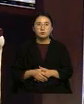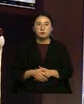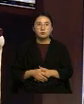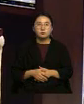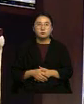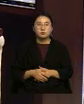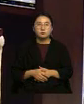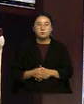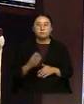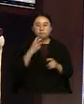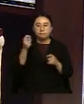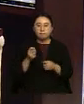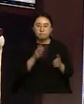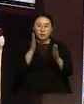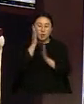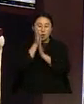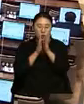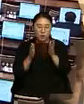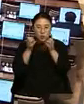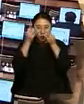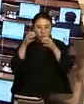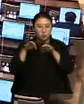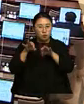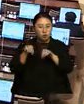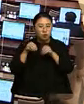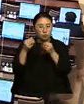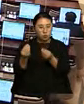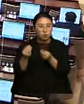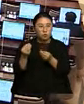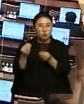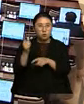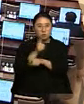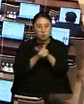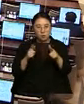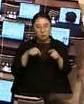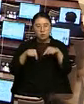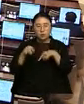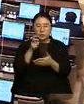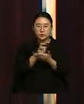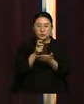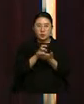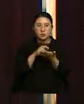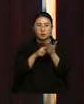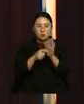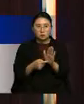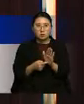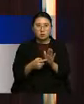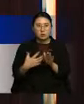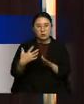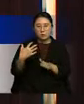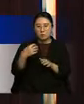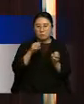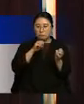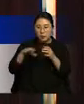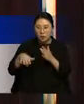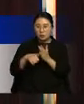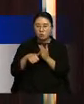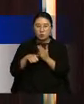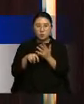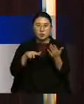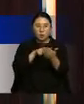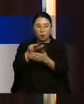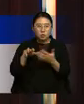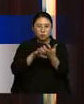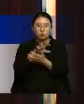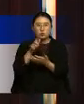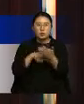또 경기도의 그린 뉴딜 정책 추진 방안에 대한 제안도 이어졌습니다 폐기물 감소 및 자원 순환을 위해